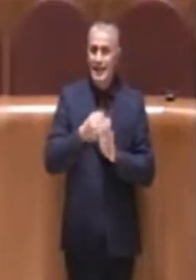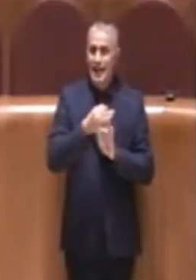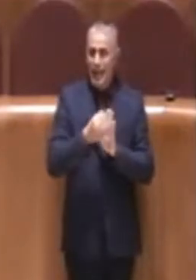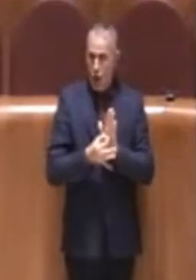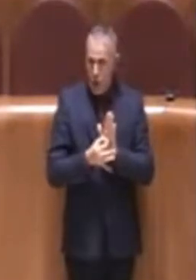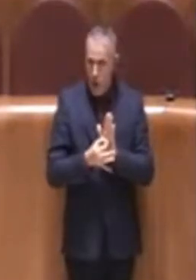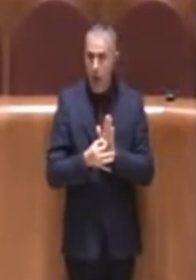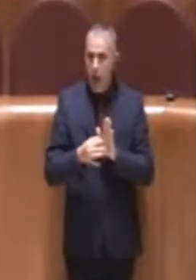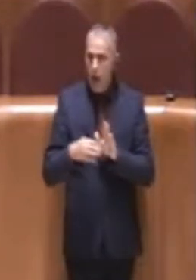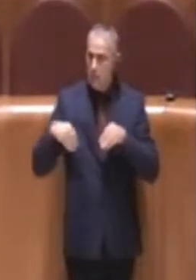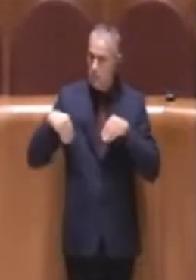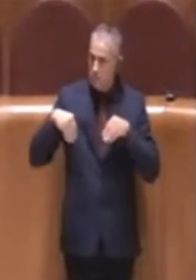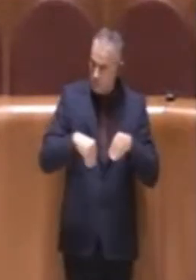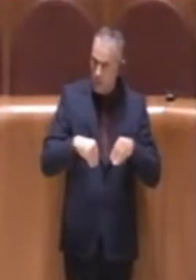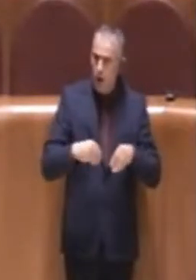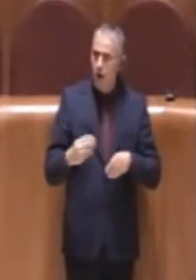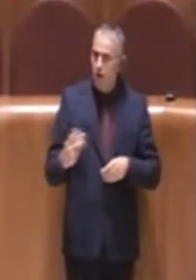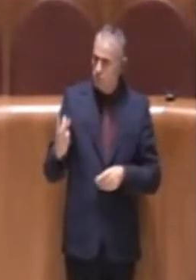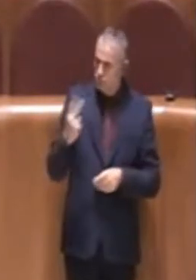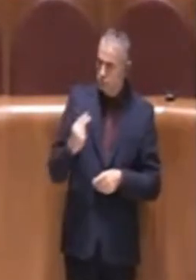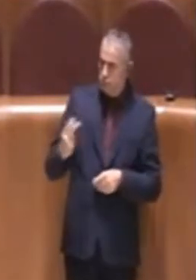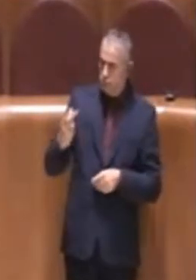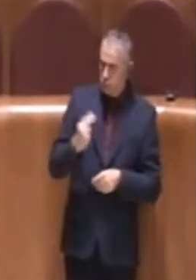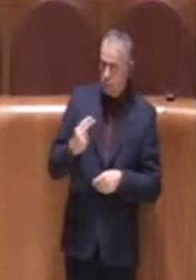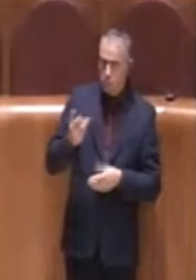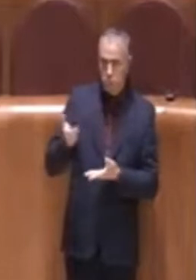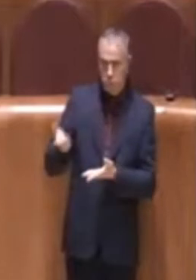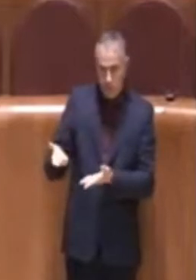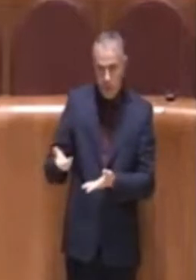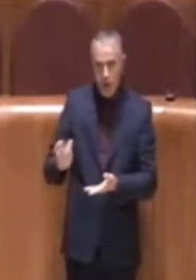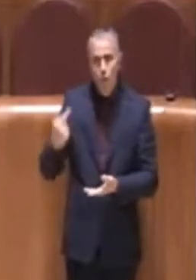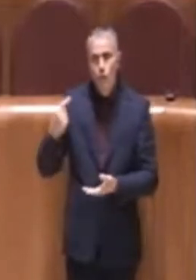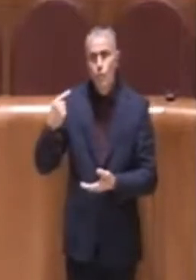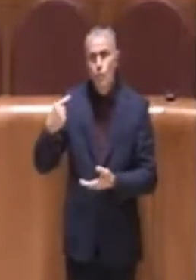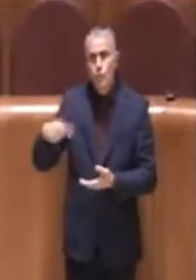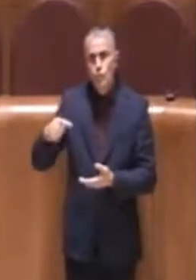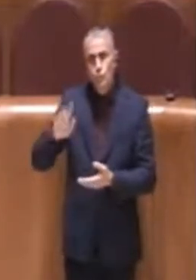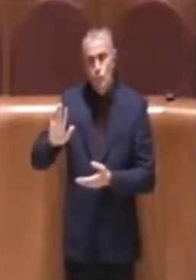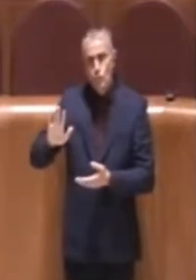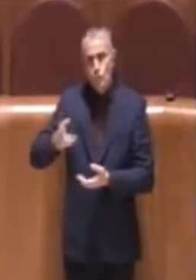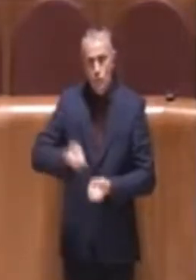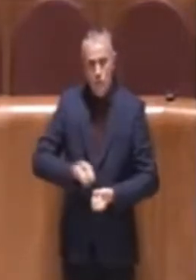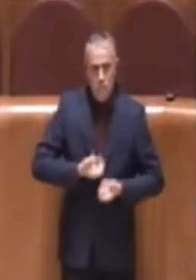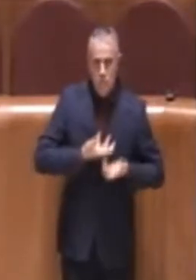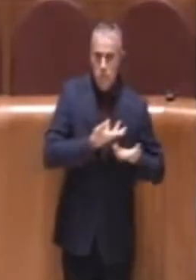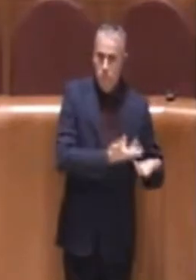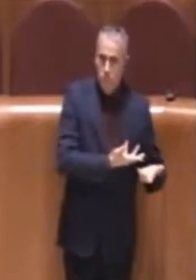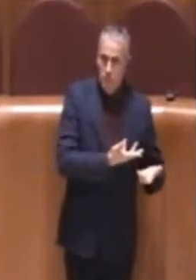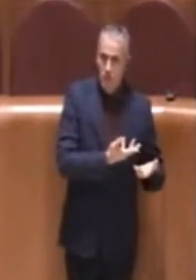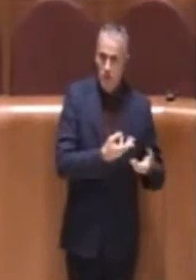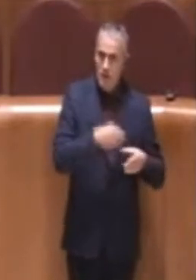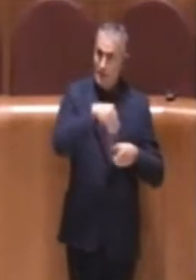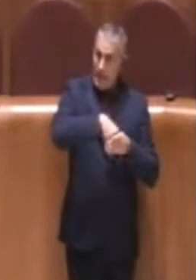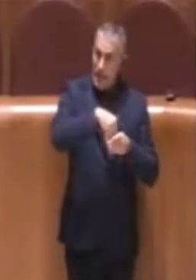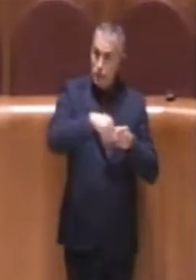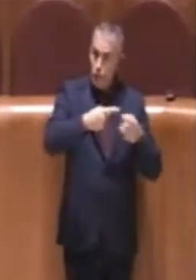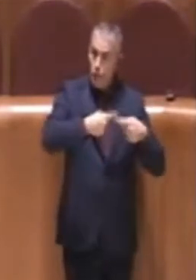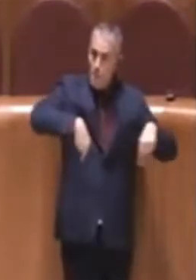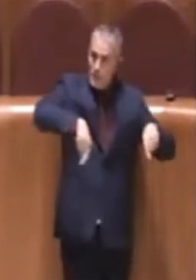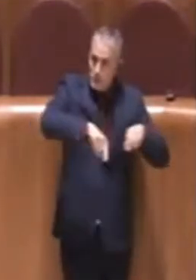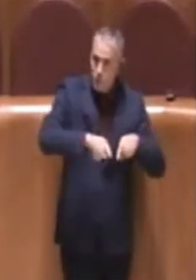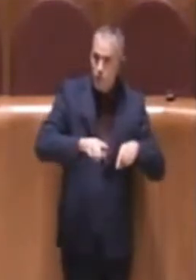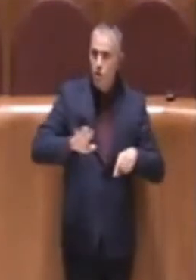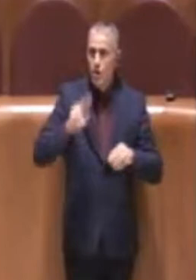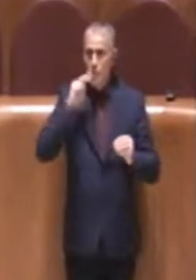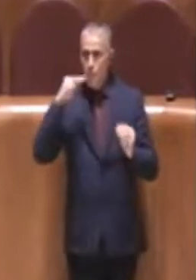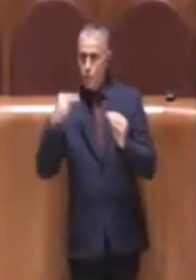la parola e hanno avuto modo quindi di riportare in seno ai lavori della commissione i loro punti di vista